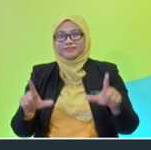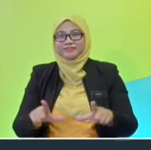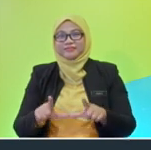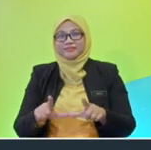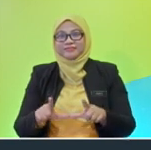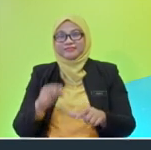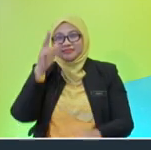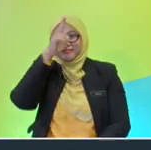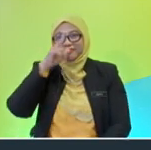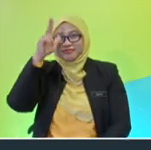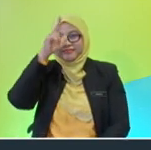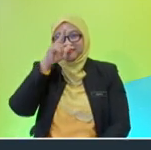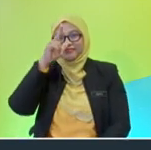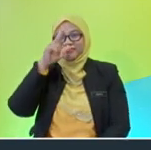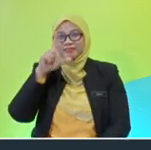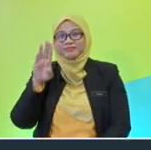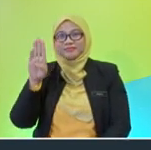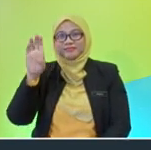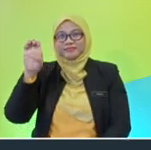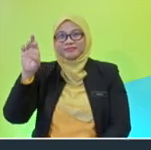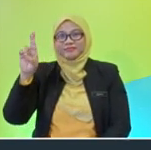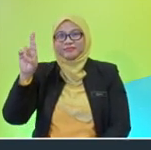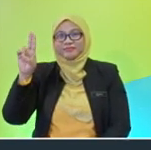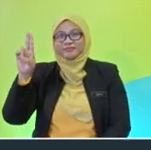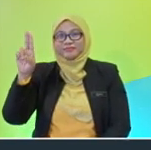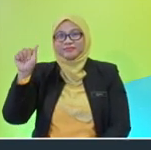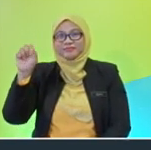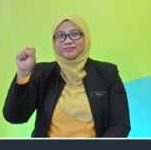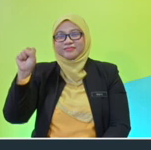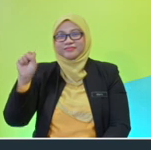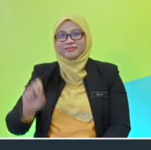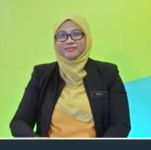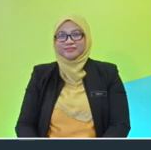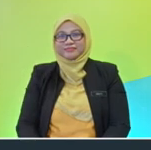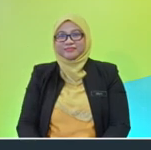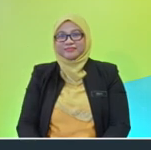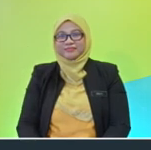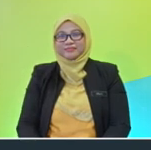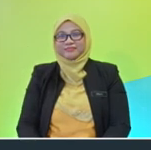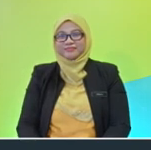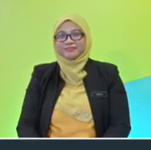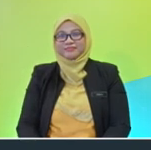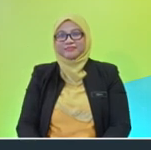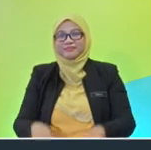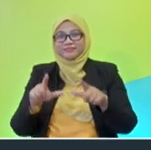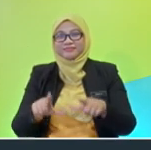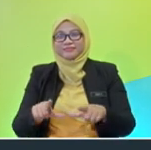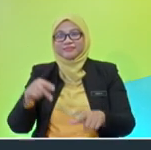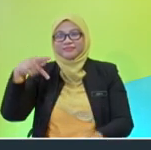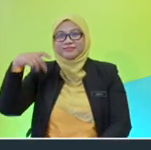berlokasi di pantai barat bagian tengah tanah Melayu terletak di negeri perak